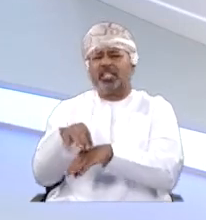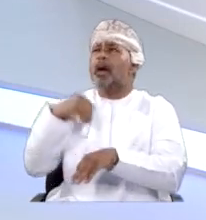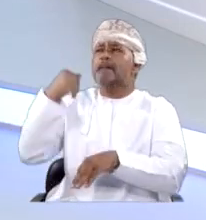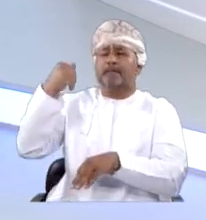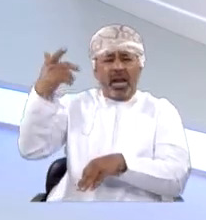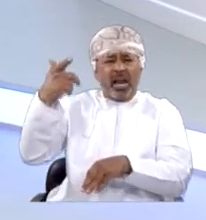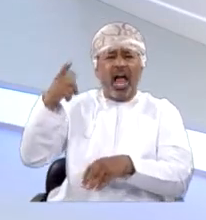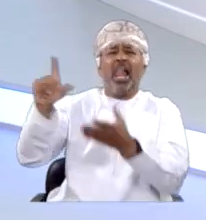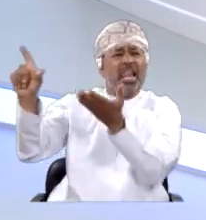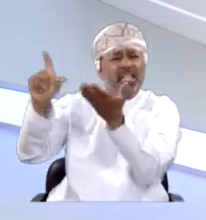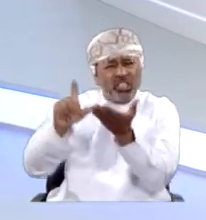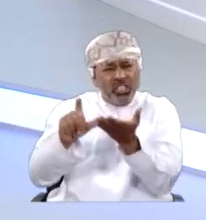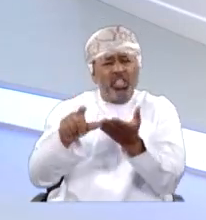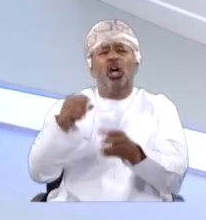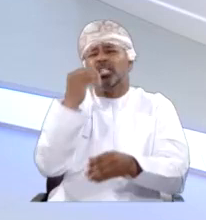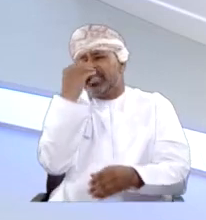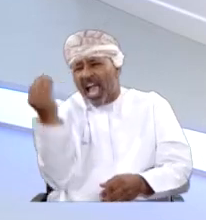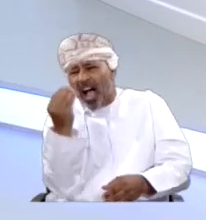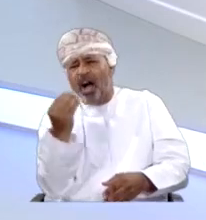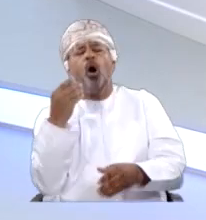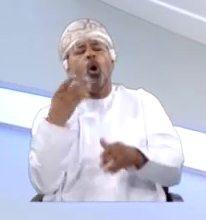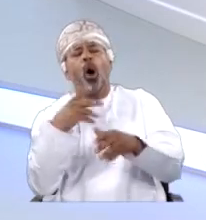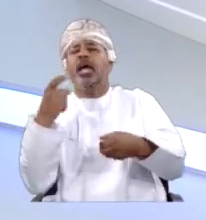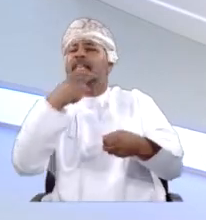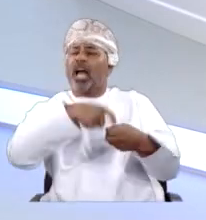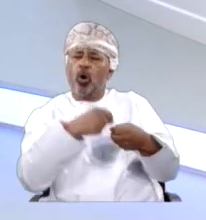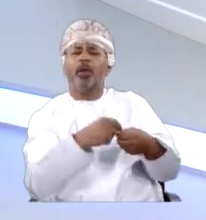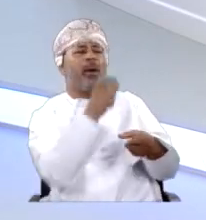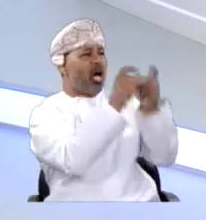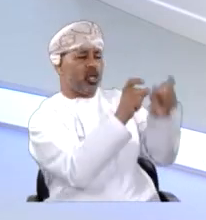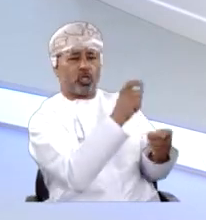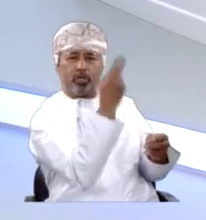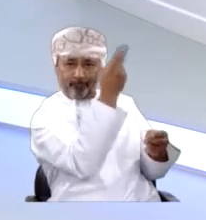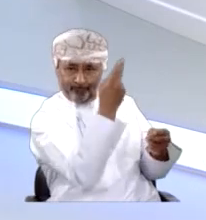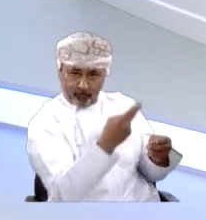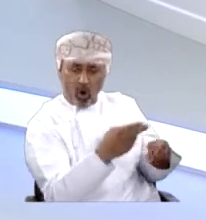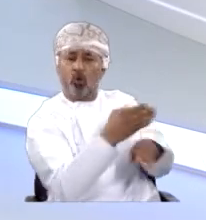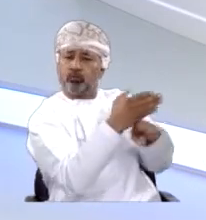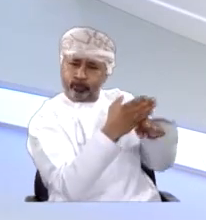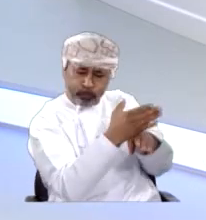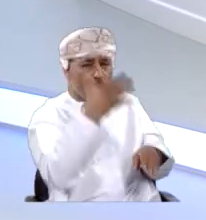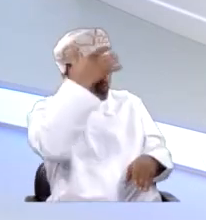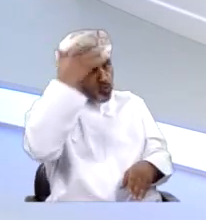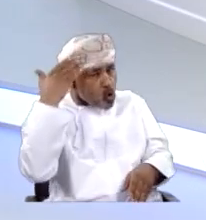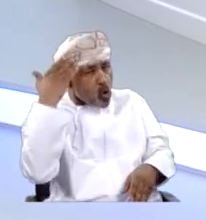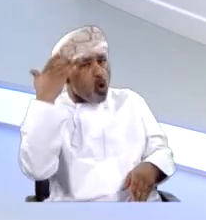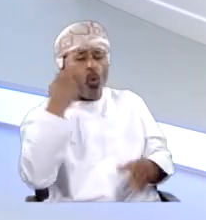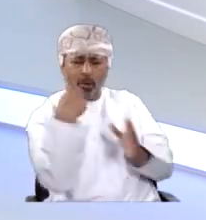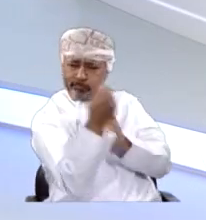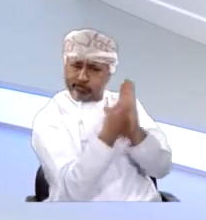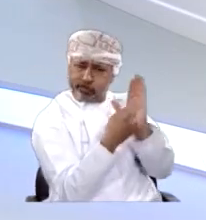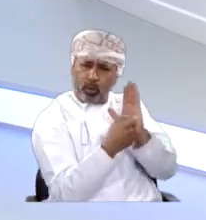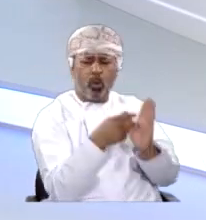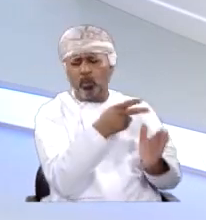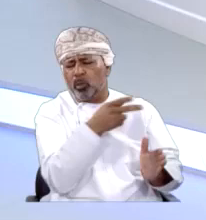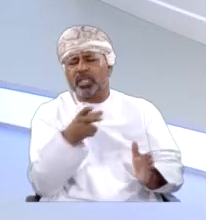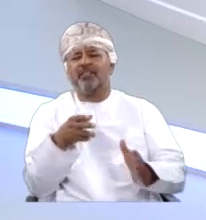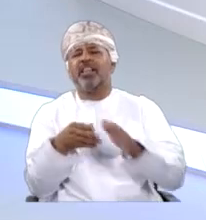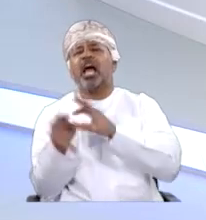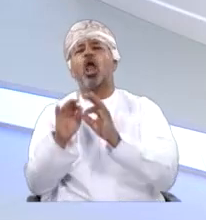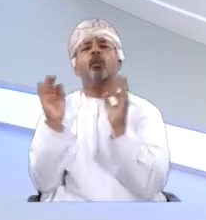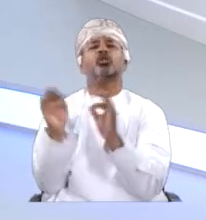وللمغتربين وللسائحين، ويتعاونان مع فنانين محليين وحرفيين ومؤرخين وفئات متنوعة